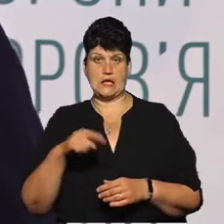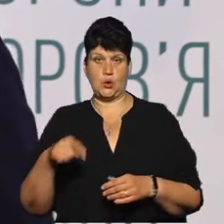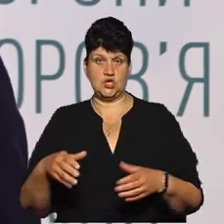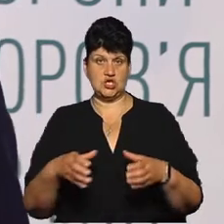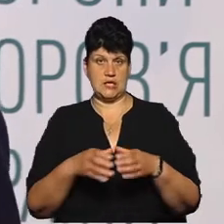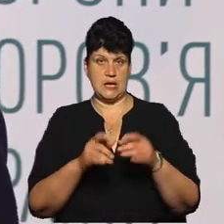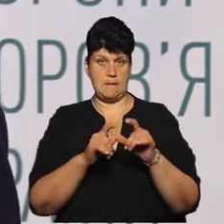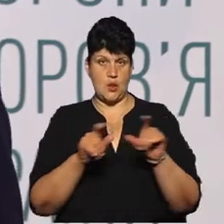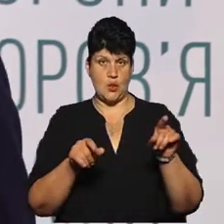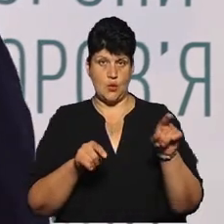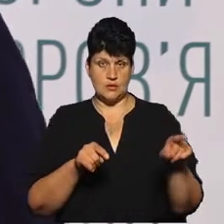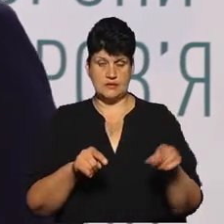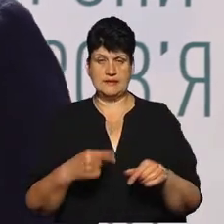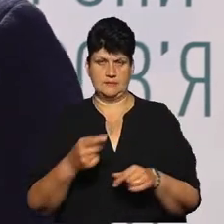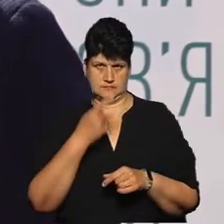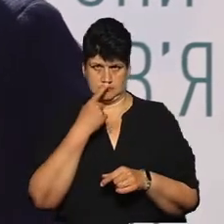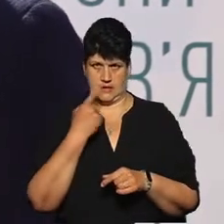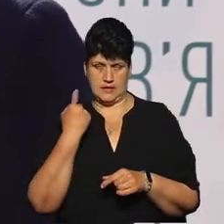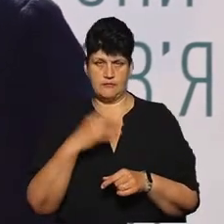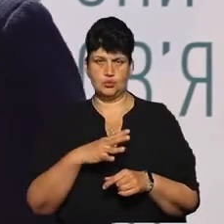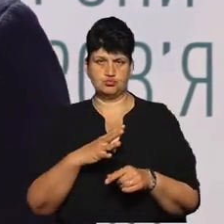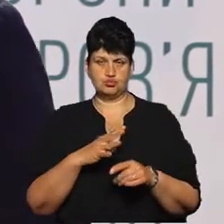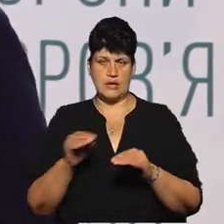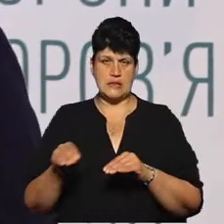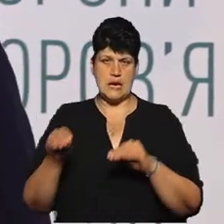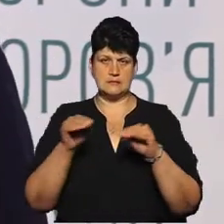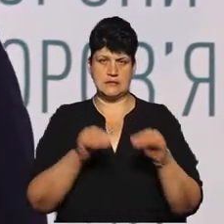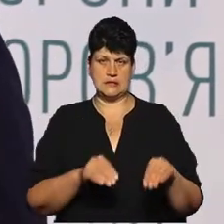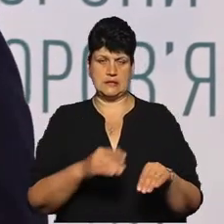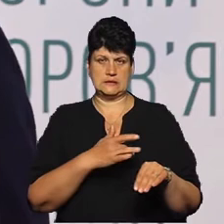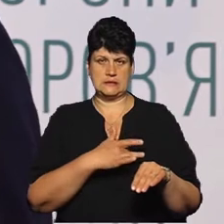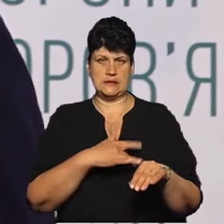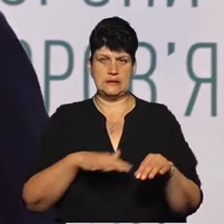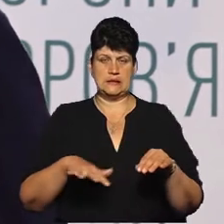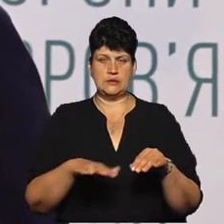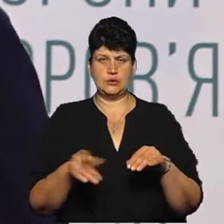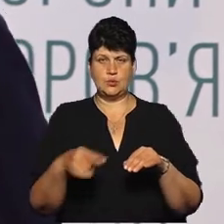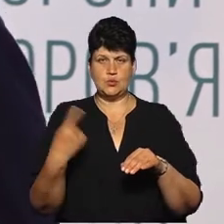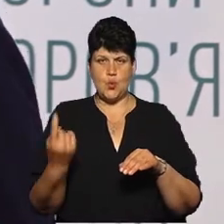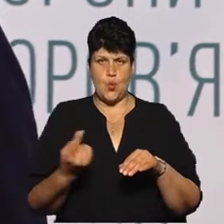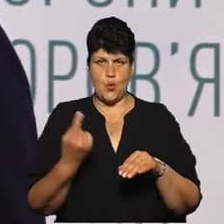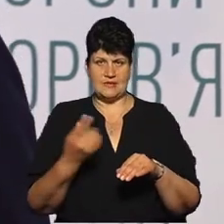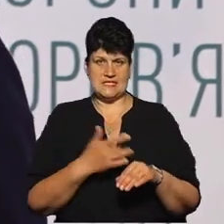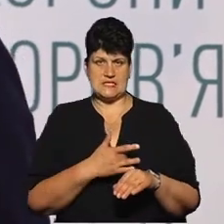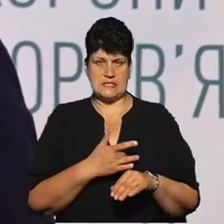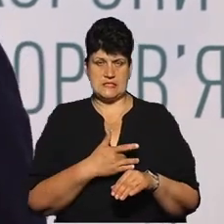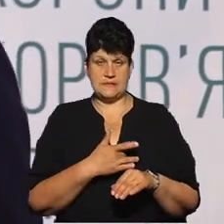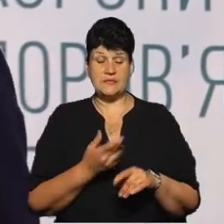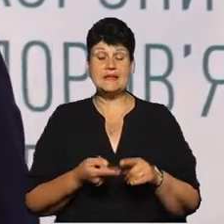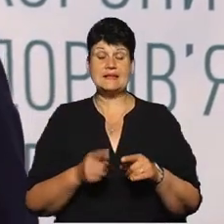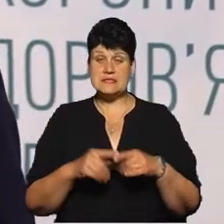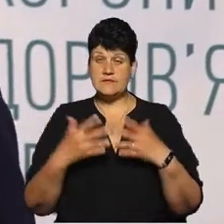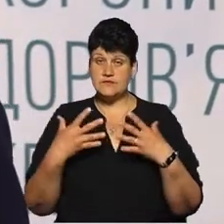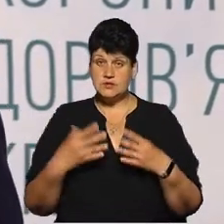де відбулася нещодавно перша трансплантація на території Тернопільської області серця, це вже показник про того, що